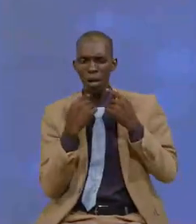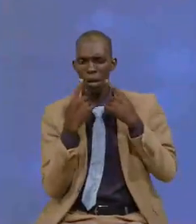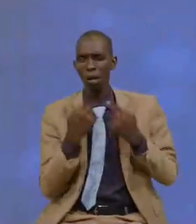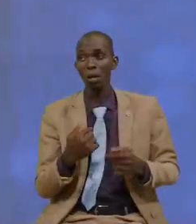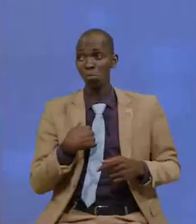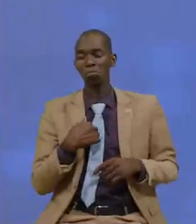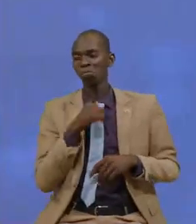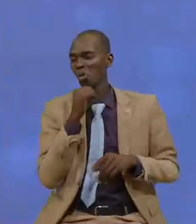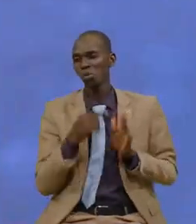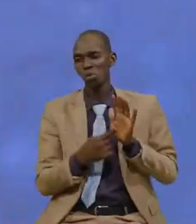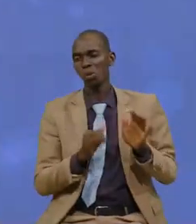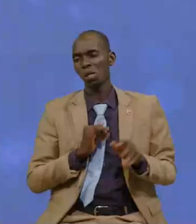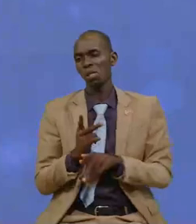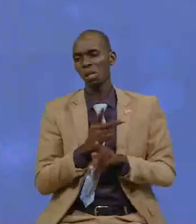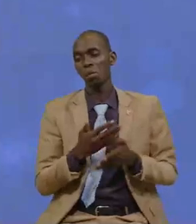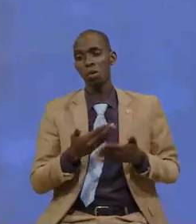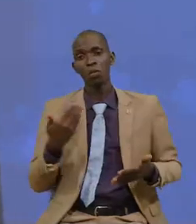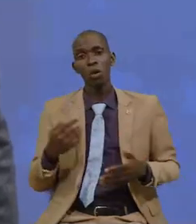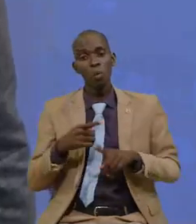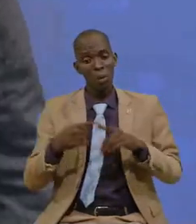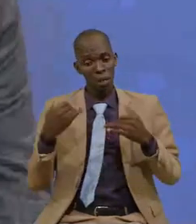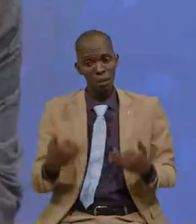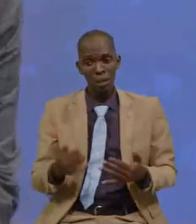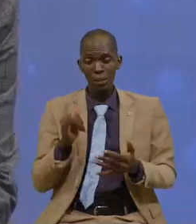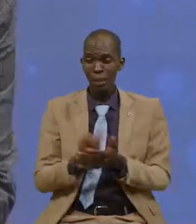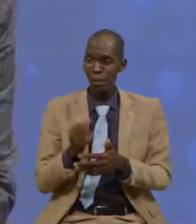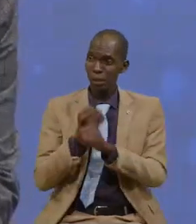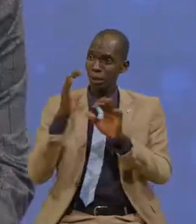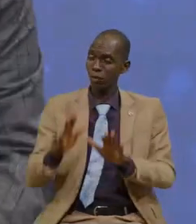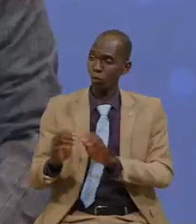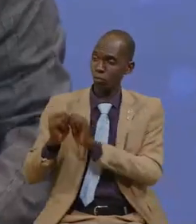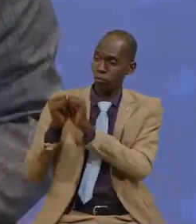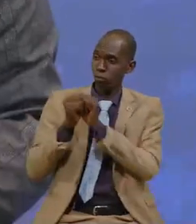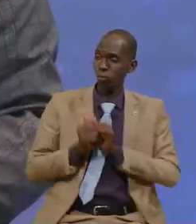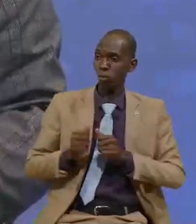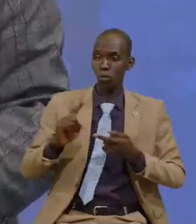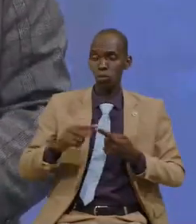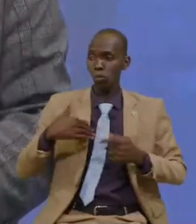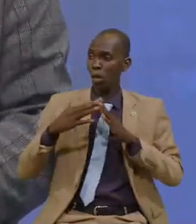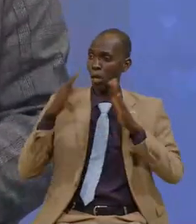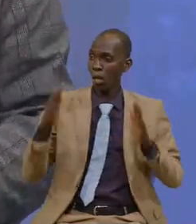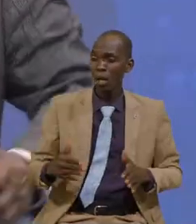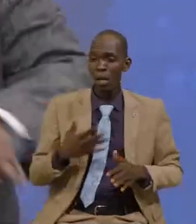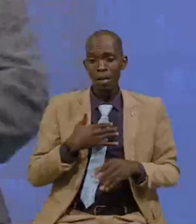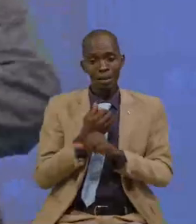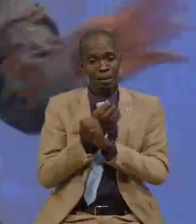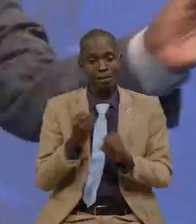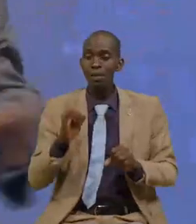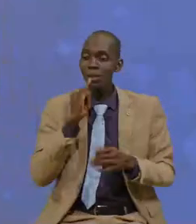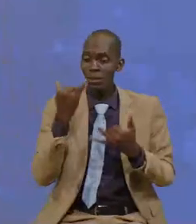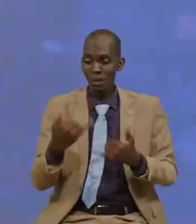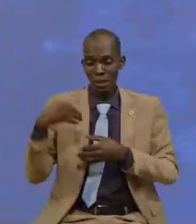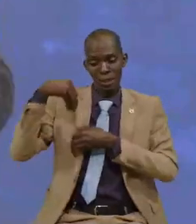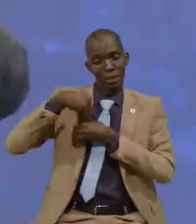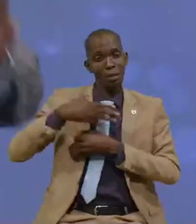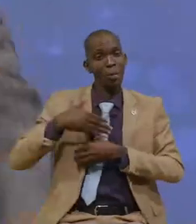pleurer, je le voyais souffrir, mais je ne m'en souciais pas. Mais maintenant, le Sauveur va dans ma maison et le salut est dans